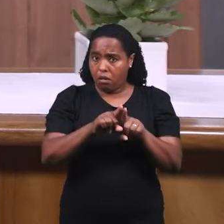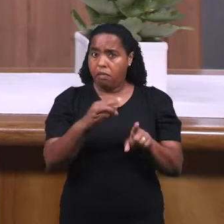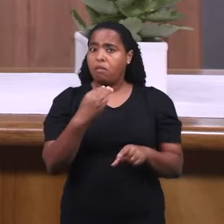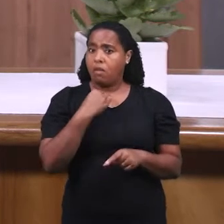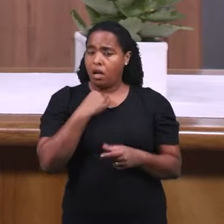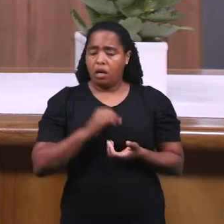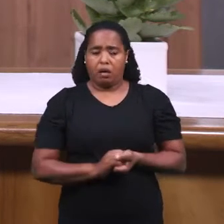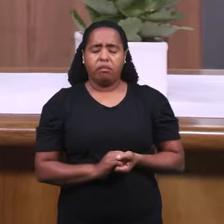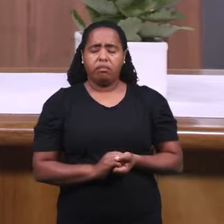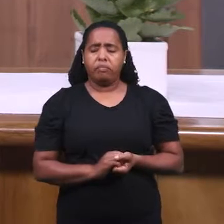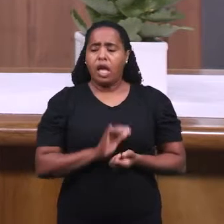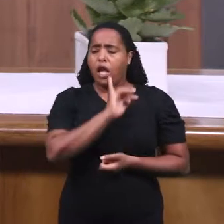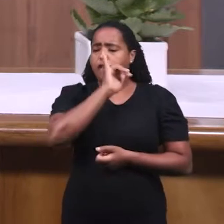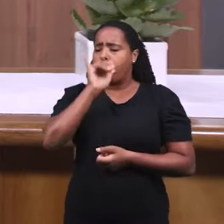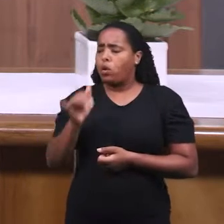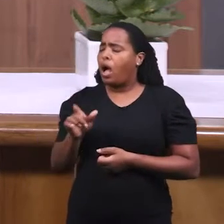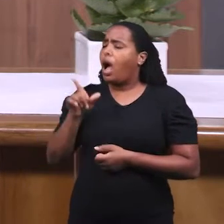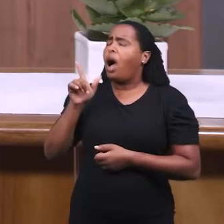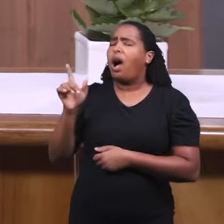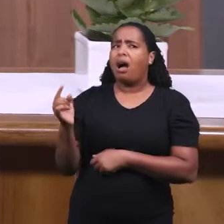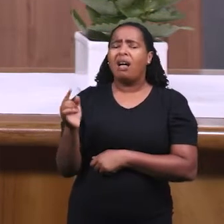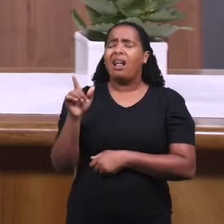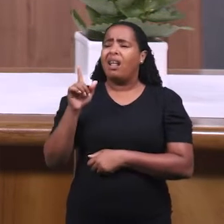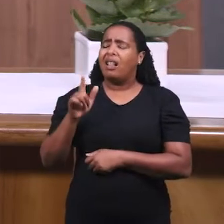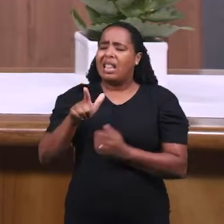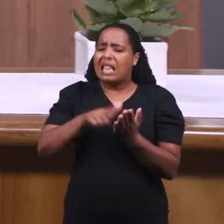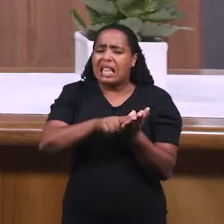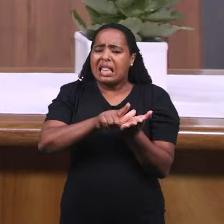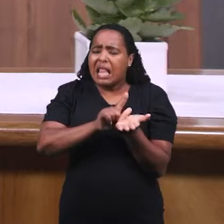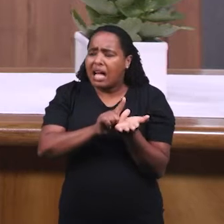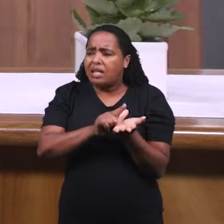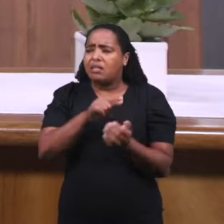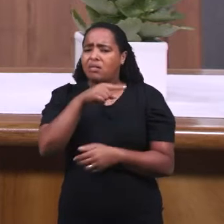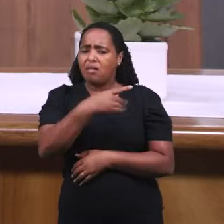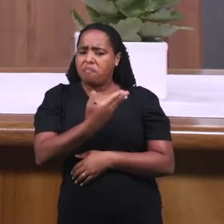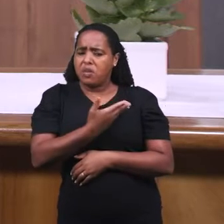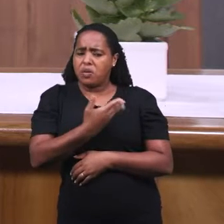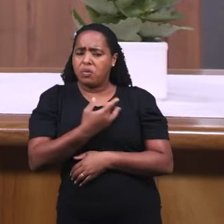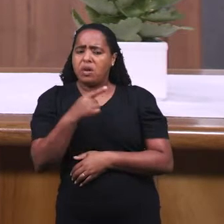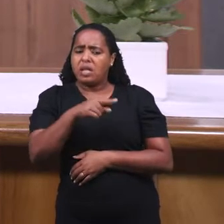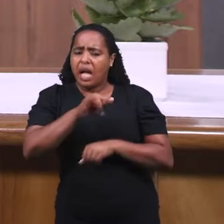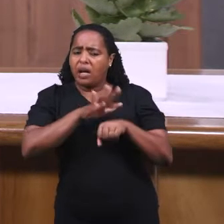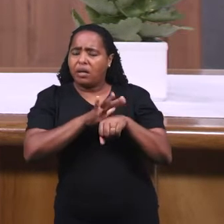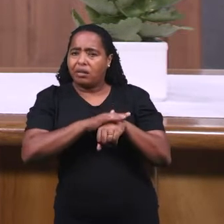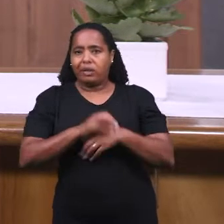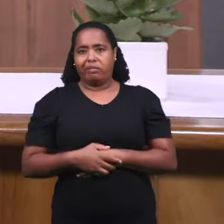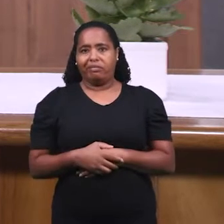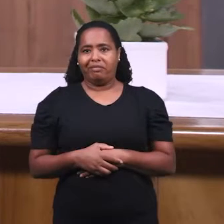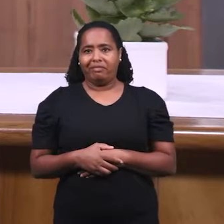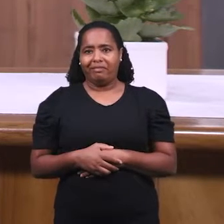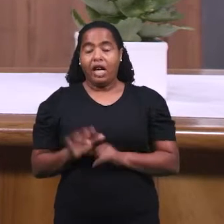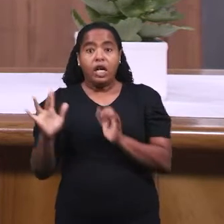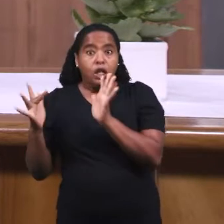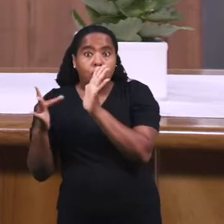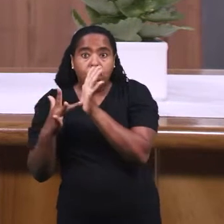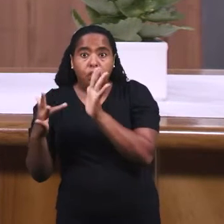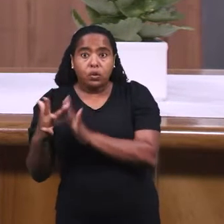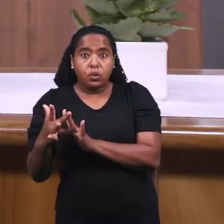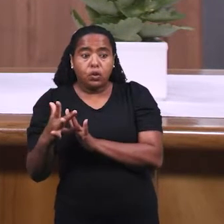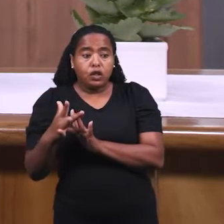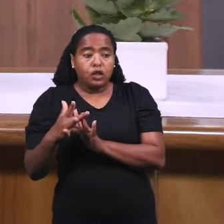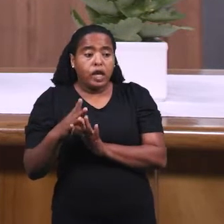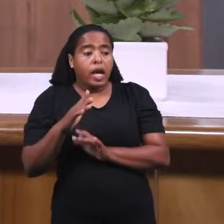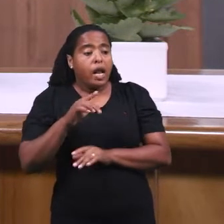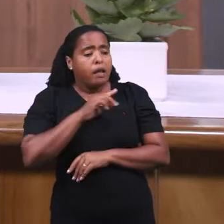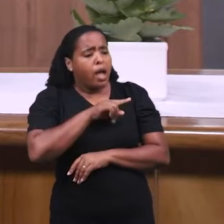«Лазарь, друг мой, болен, я иду пробудить его». Иисус называет человека